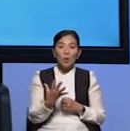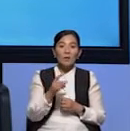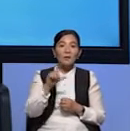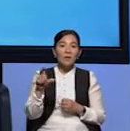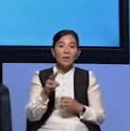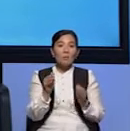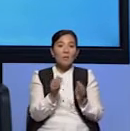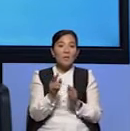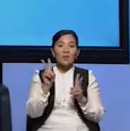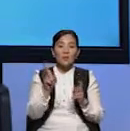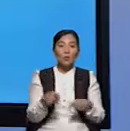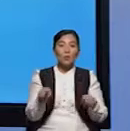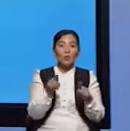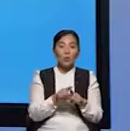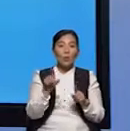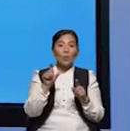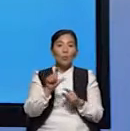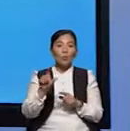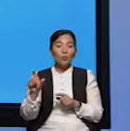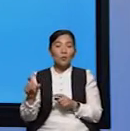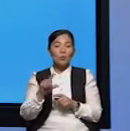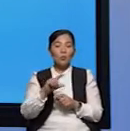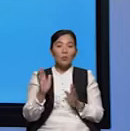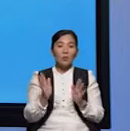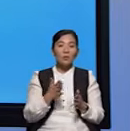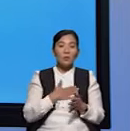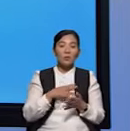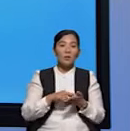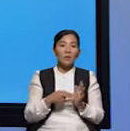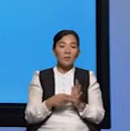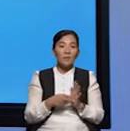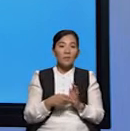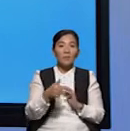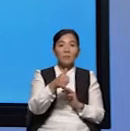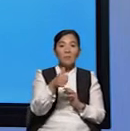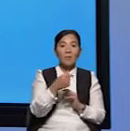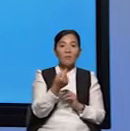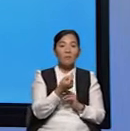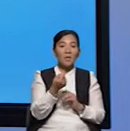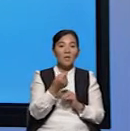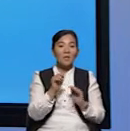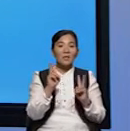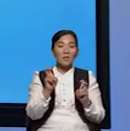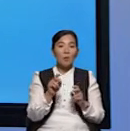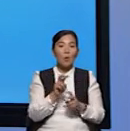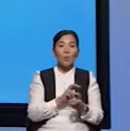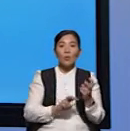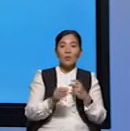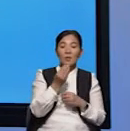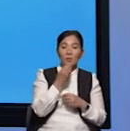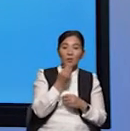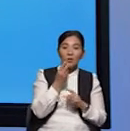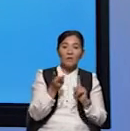тексте микротем, столько пунктов будет иметь наш план. Итак, первая микротема – в поисках